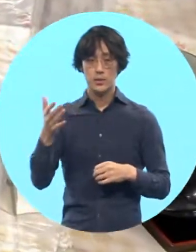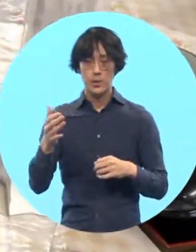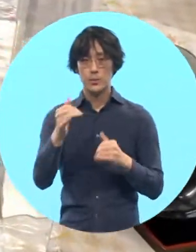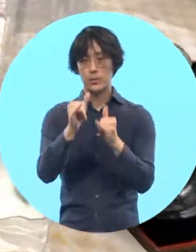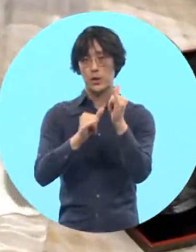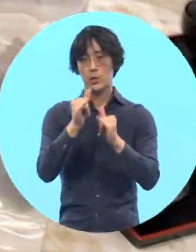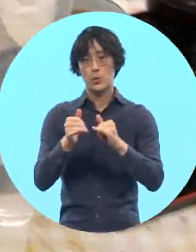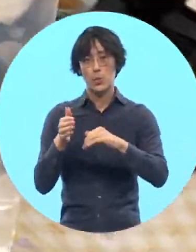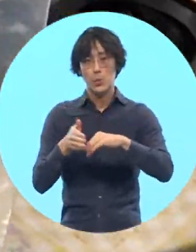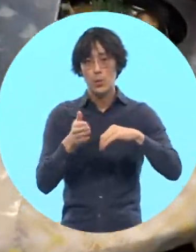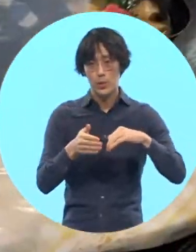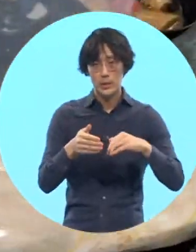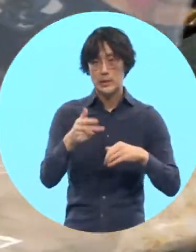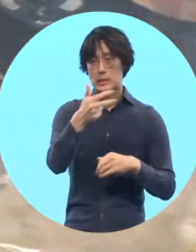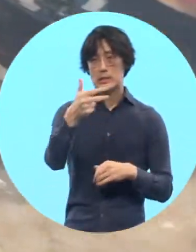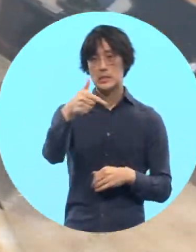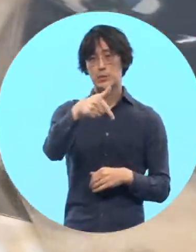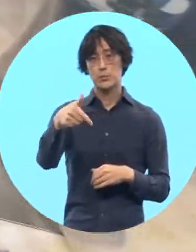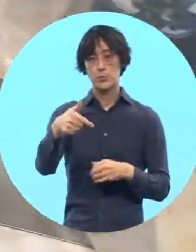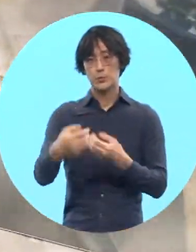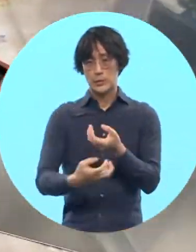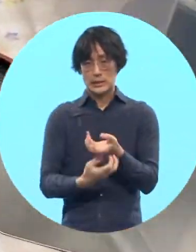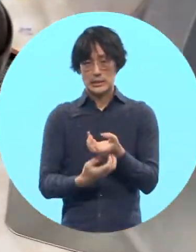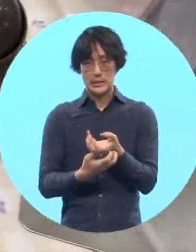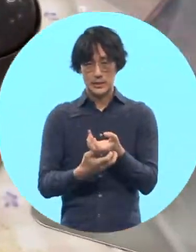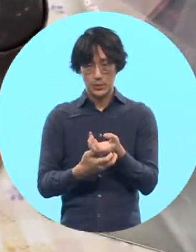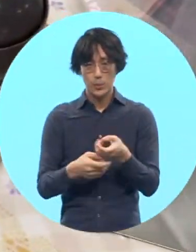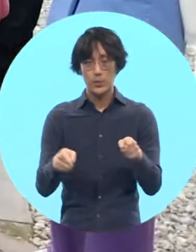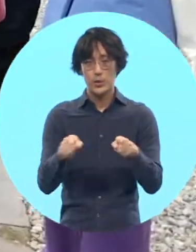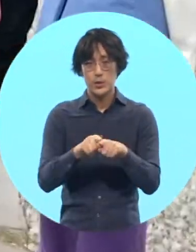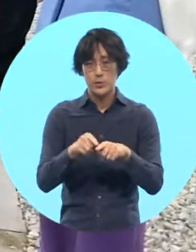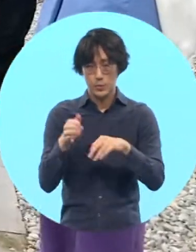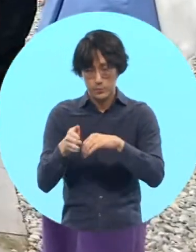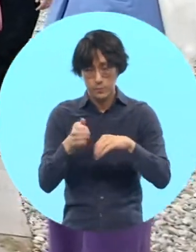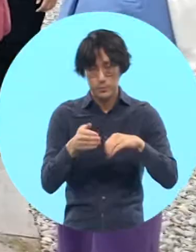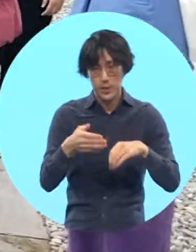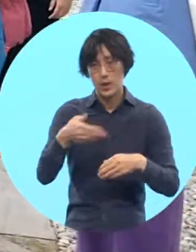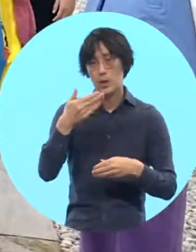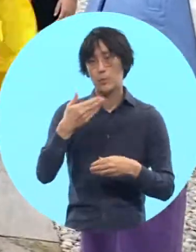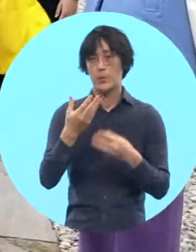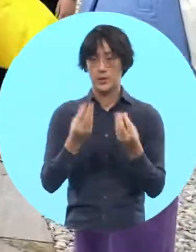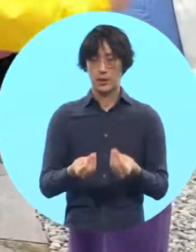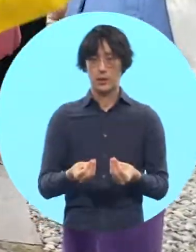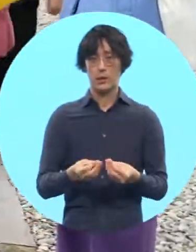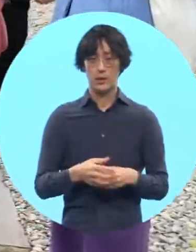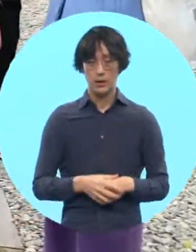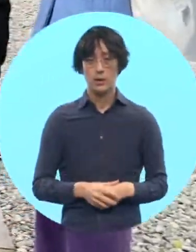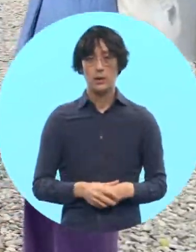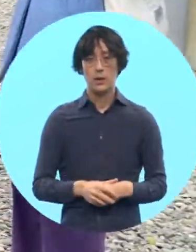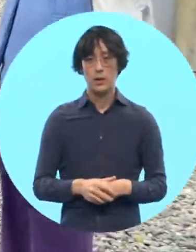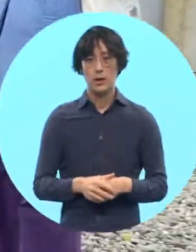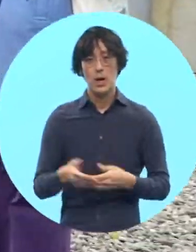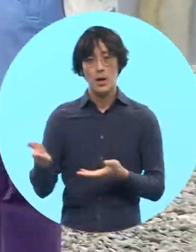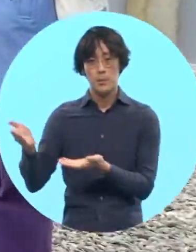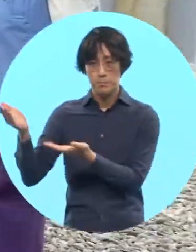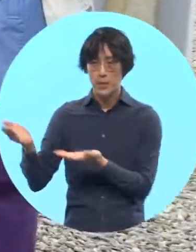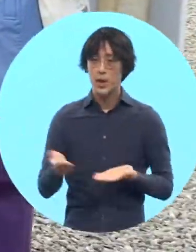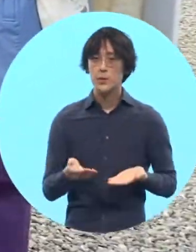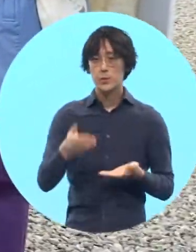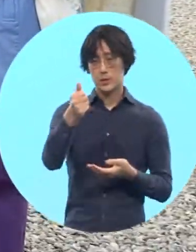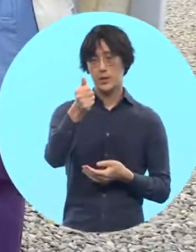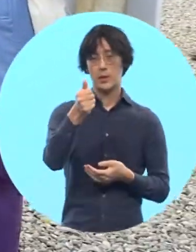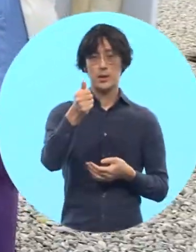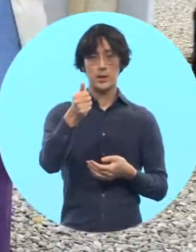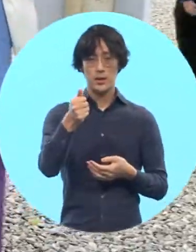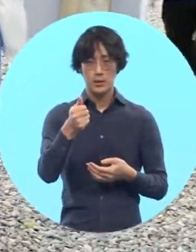一緒に作って食べました。その他にボランティアガイド前戸さんの案内で長町武家屋敷跡ですと